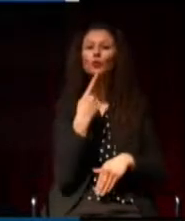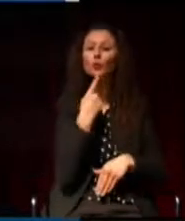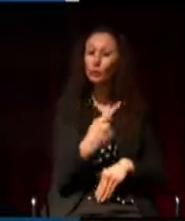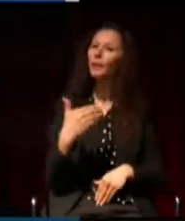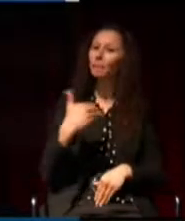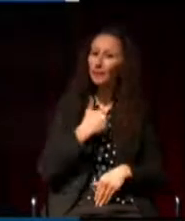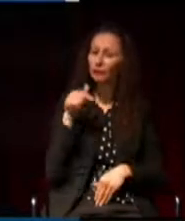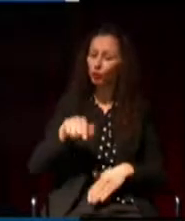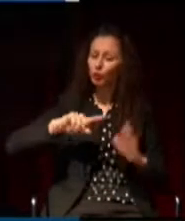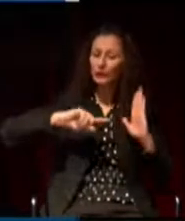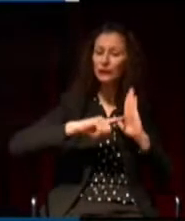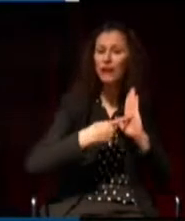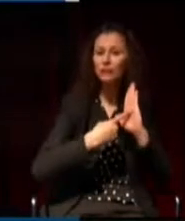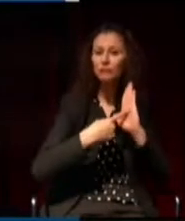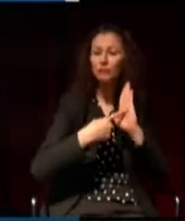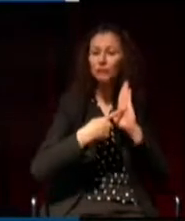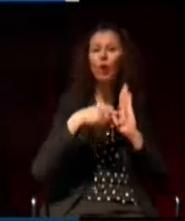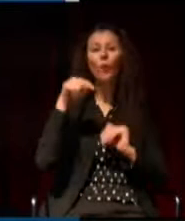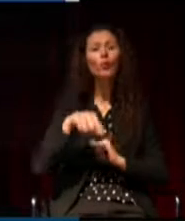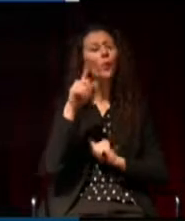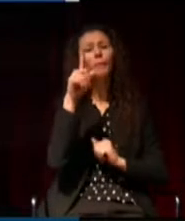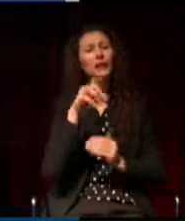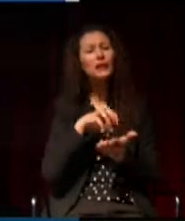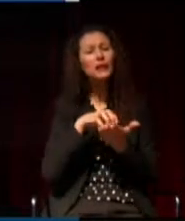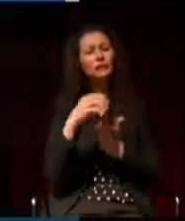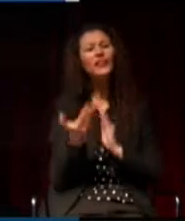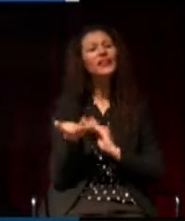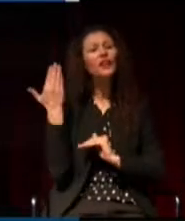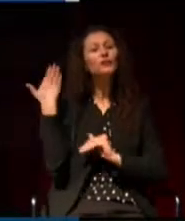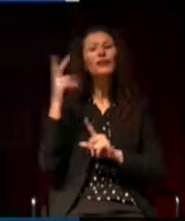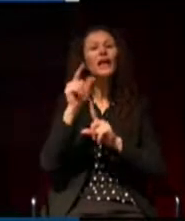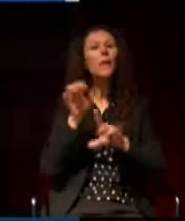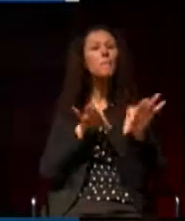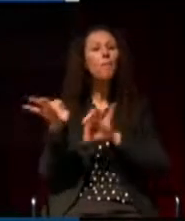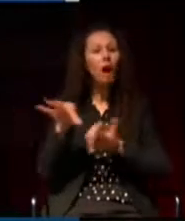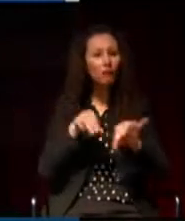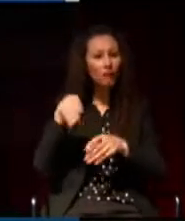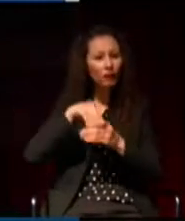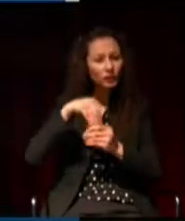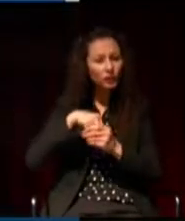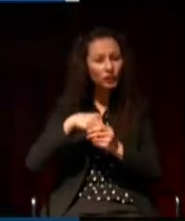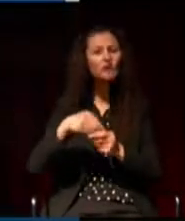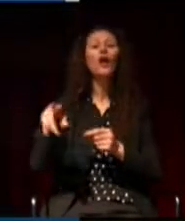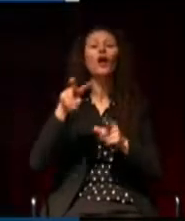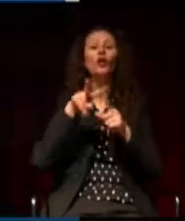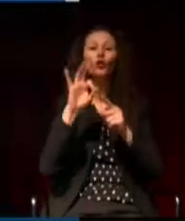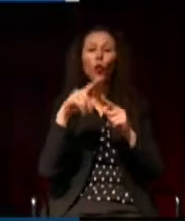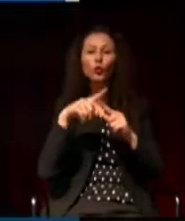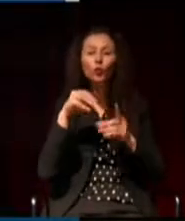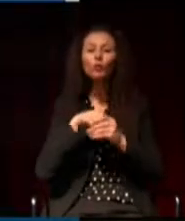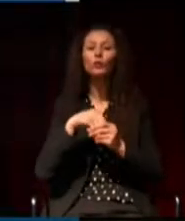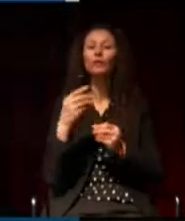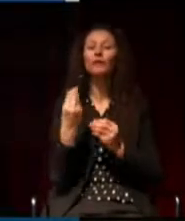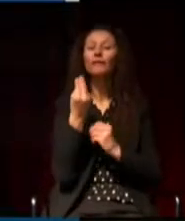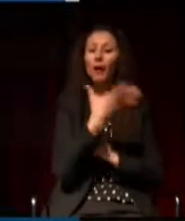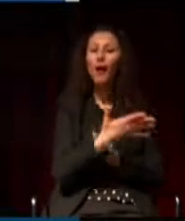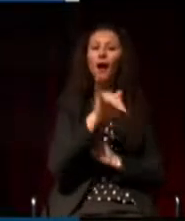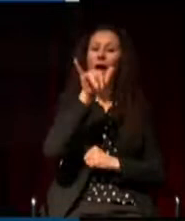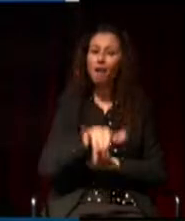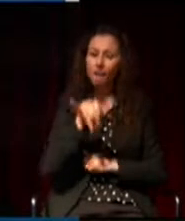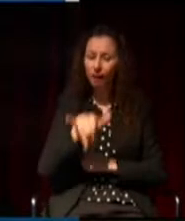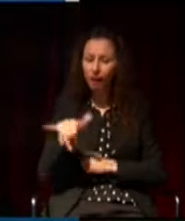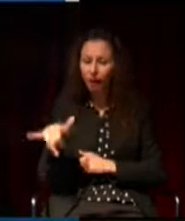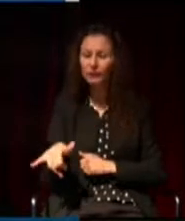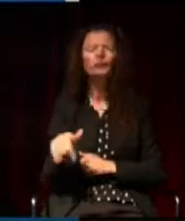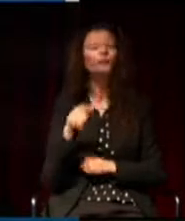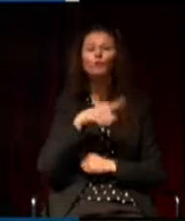ve biz de bunları tespit ettik. Bunun bir kısmı geçmiş imar planlarıyla, plan notlarıyla verilmiş olan haklar,